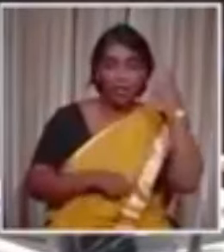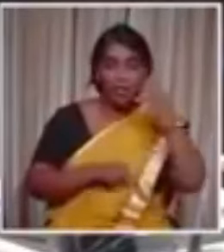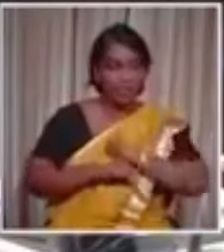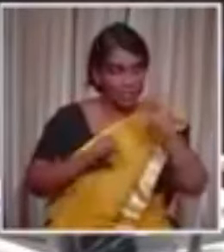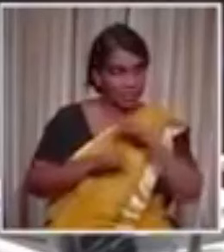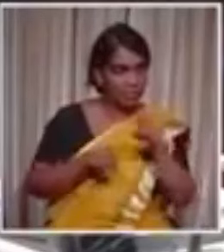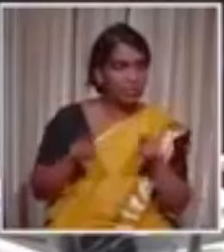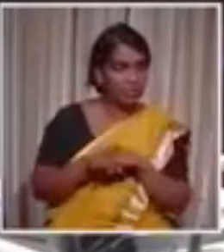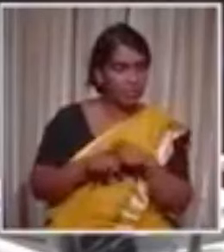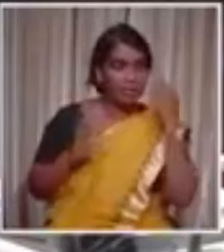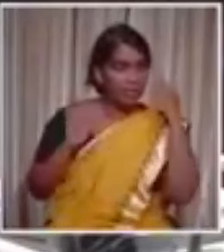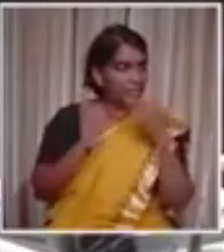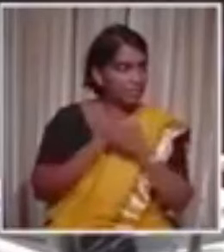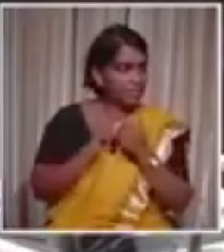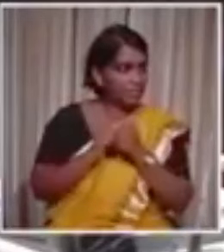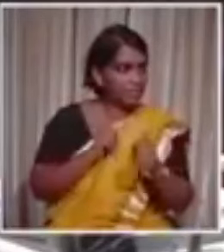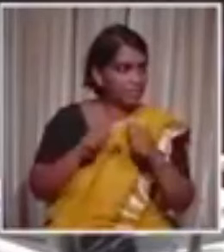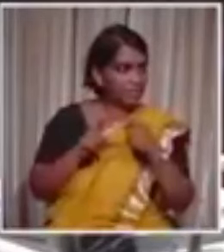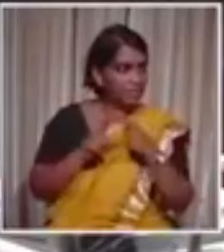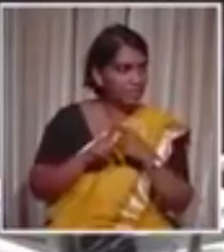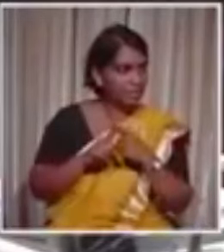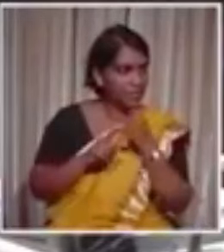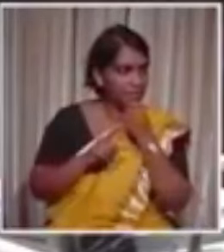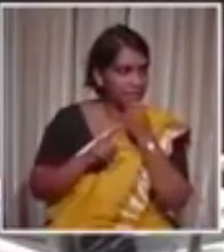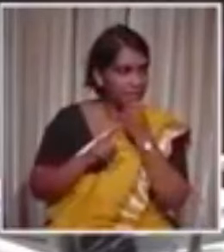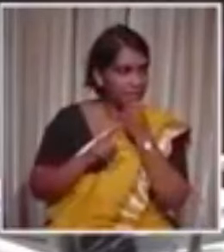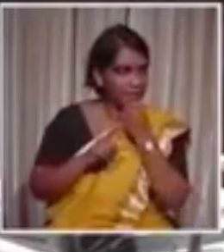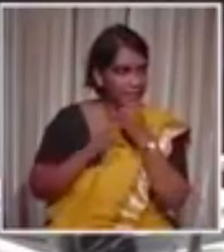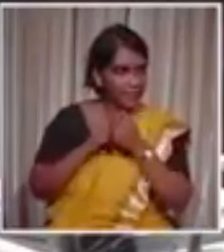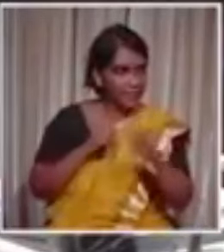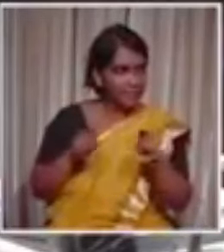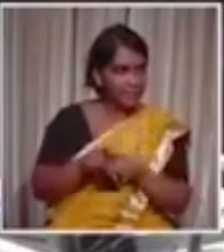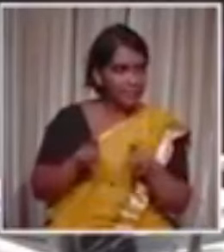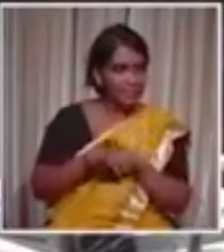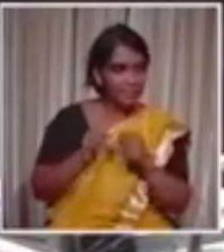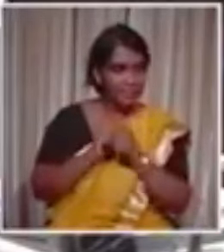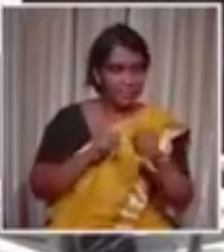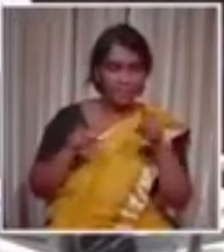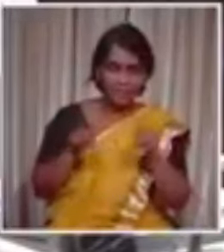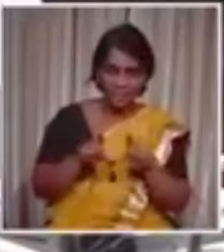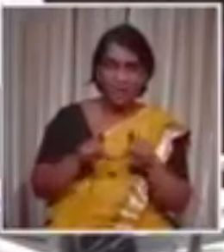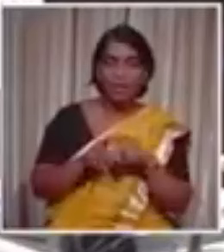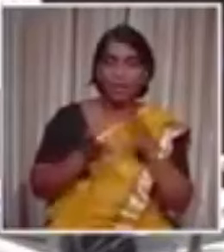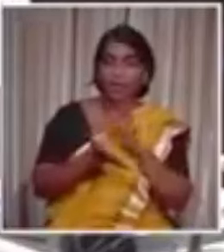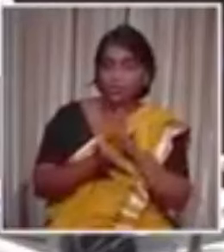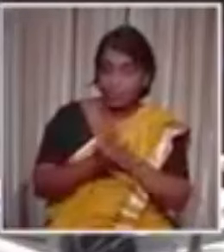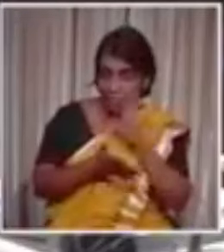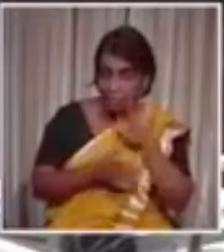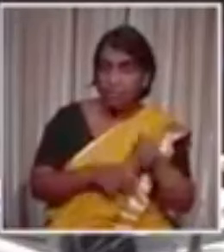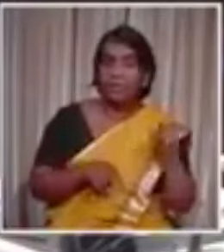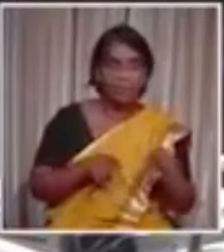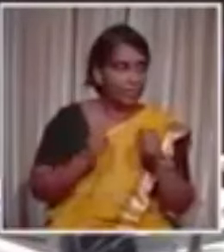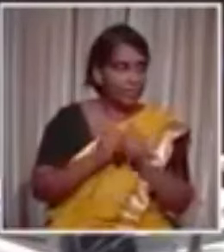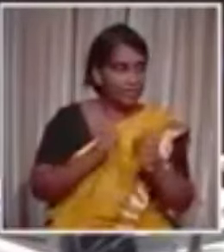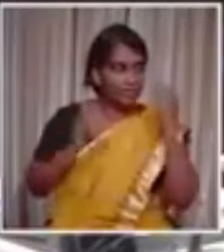කරුවන් පිළිබඳව ඇති කළාද හිතවීමක් තිබෙනවා. කාටද? ඕගොල්ලන්ගේ කඳවුරට. එහෙනම් ඕගොල්ලෝ සතුටු කරන්න නම් පෙරලා